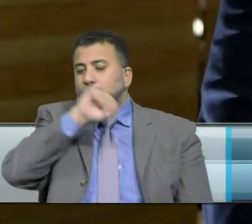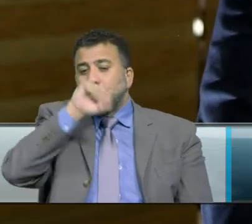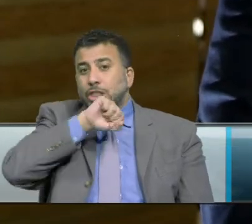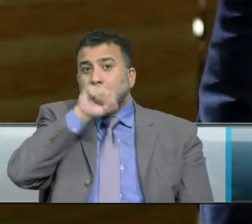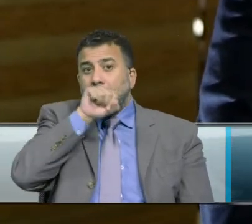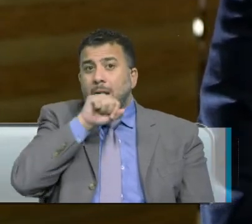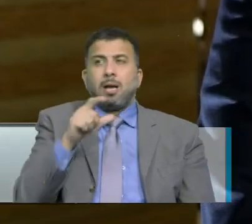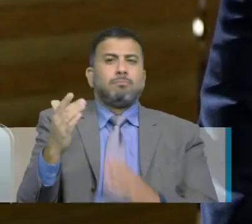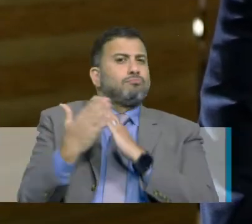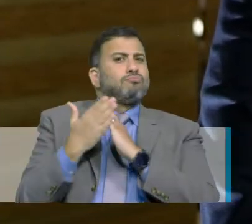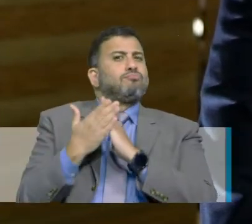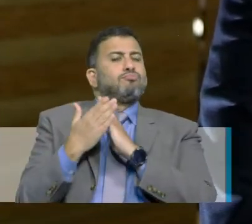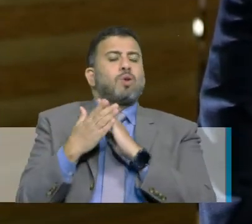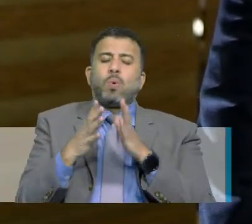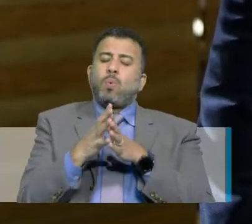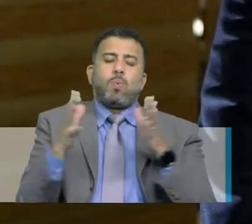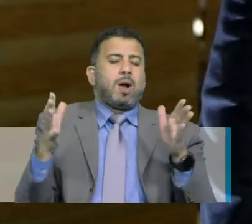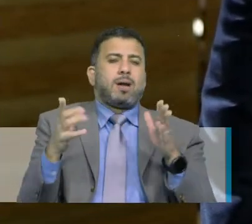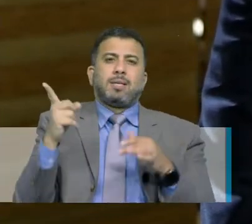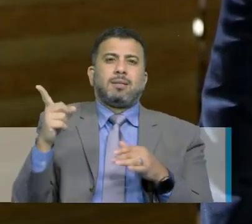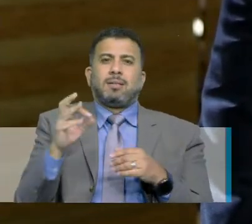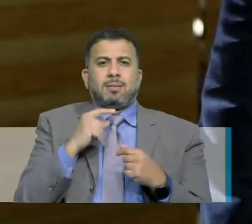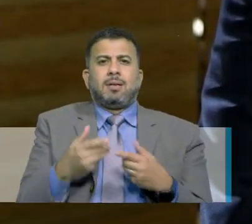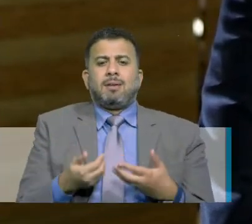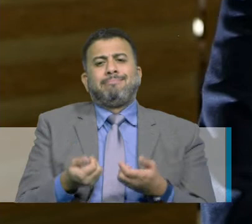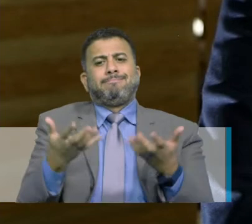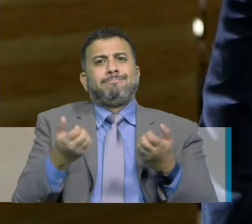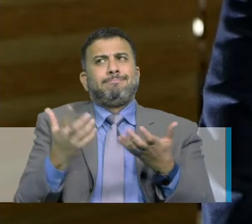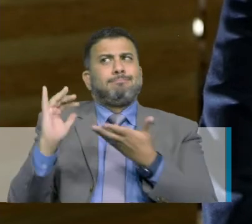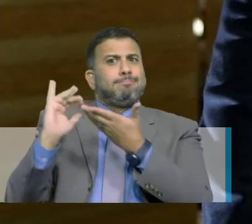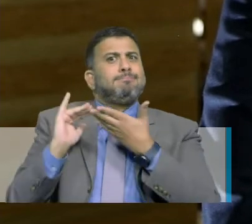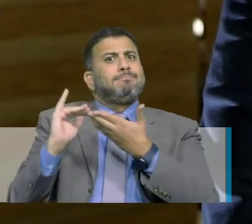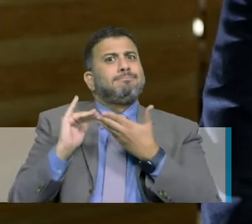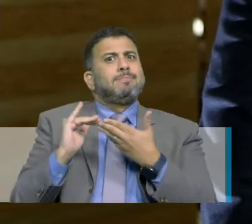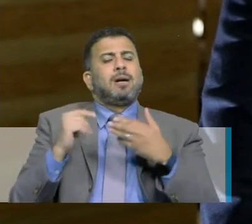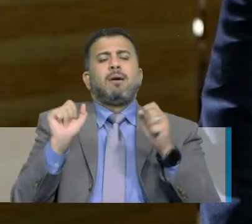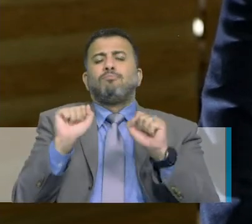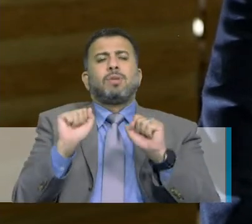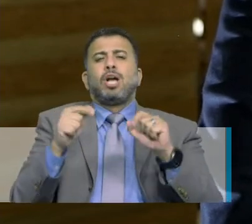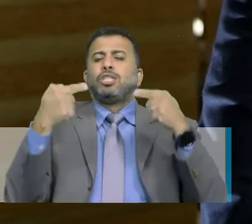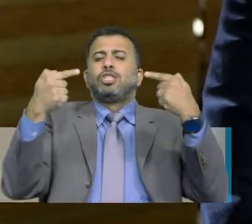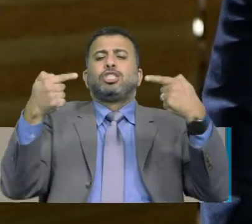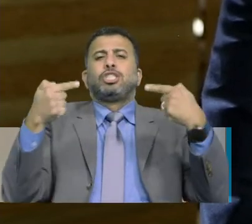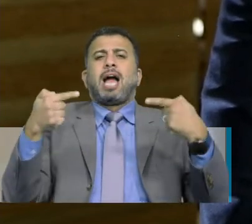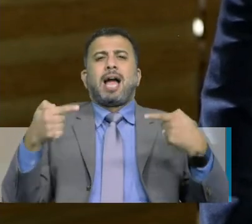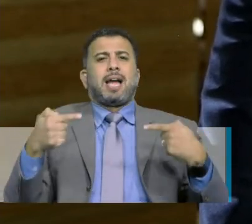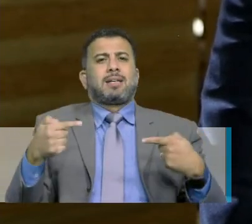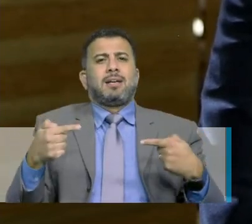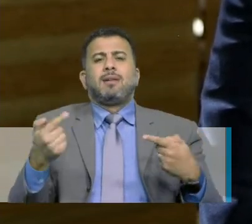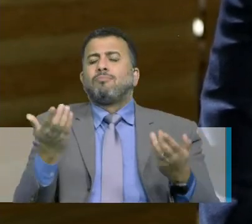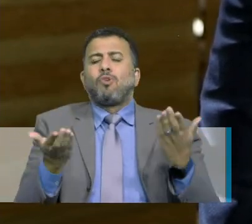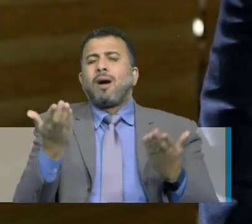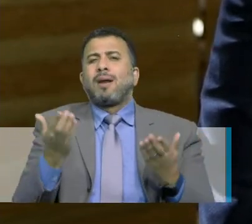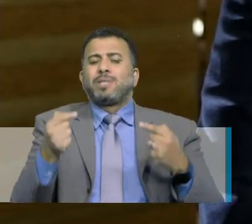كل مرة يوفرون لنا أن نبسط وأن نتطارح قضايا الشعر، وبخاصة المقاربات